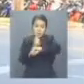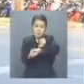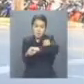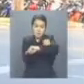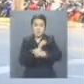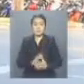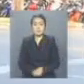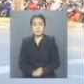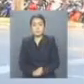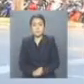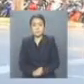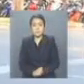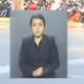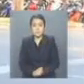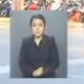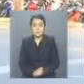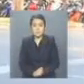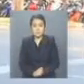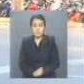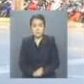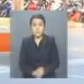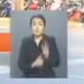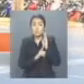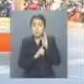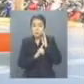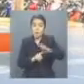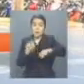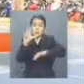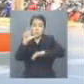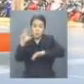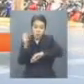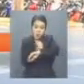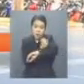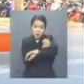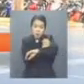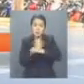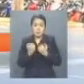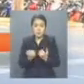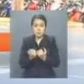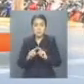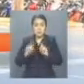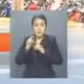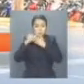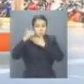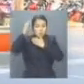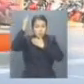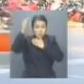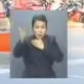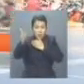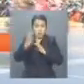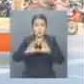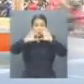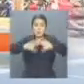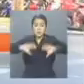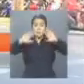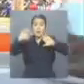างแรกเข้าอย่างเช่น300บาทเนี่ยเข้ามาเนี่ยได้300บาทแต่หลังจากนี้ไปเนี่ยรัฐบาลเนี่ยต้องมีการไปออกก